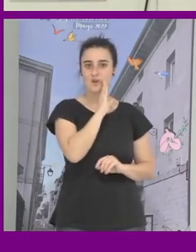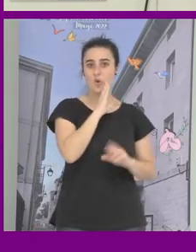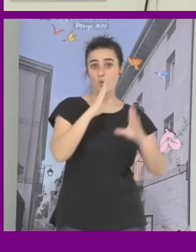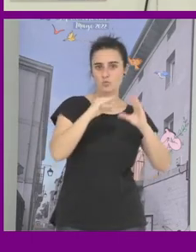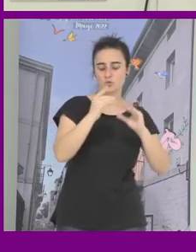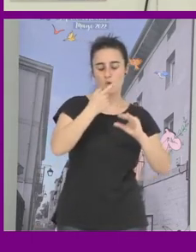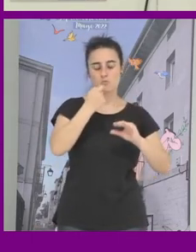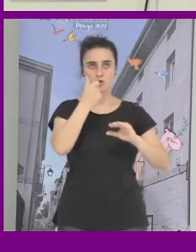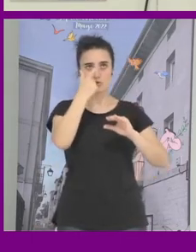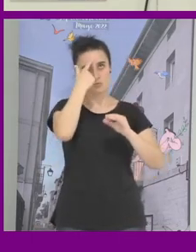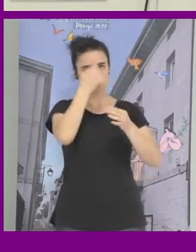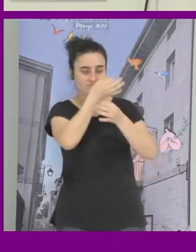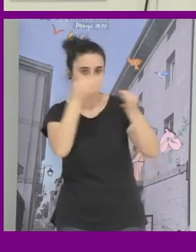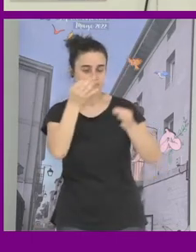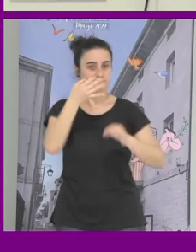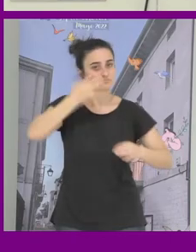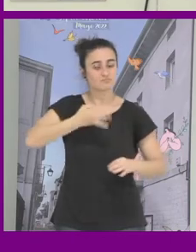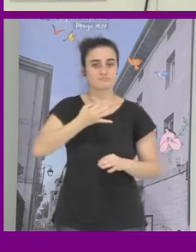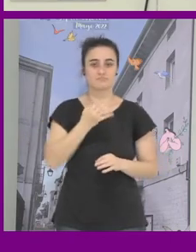bikote heteroekiko